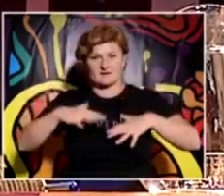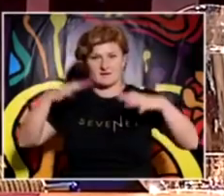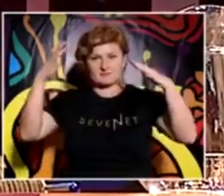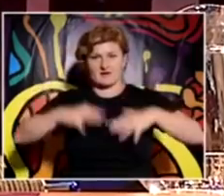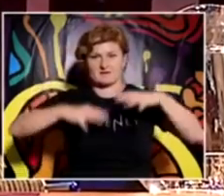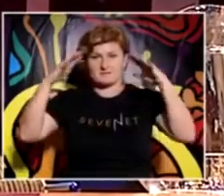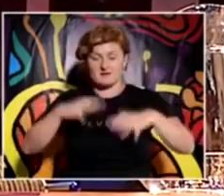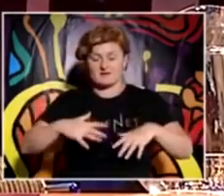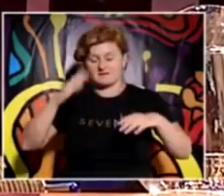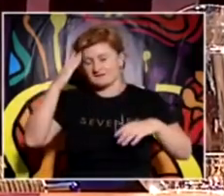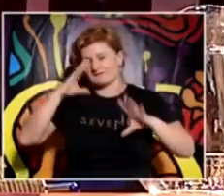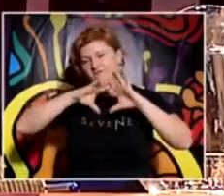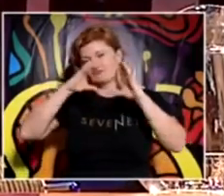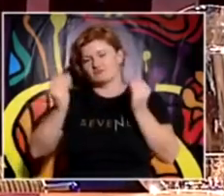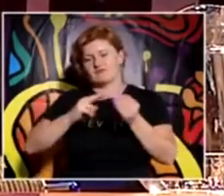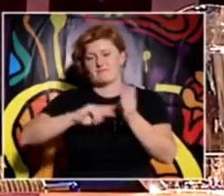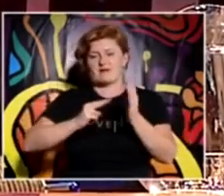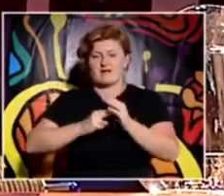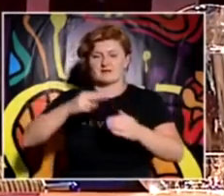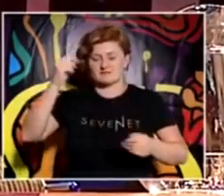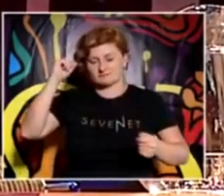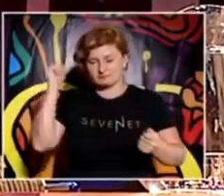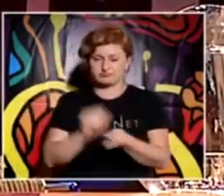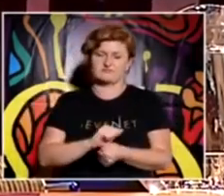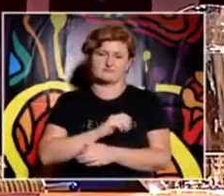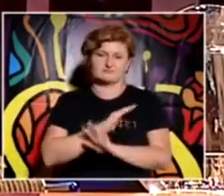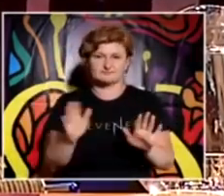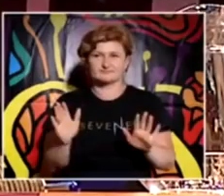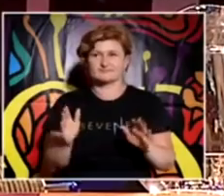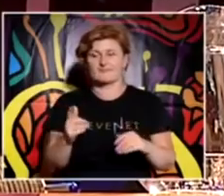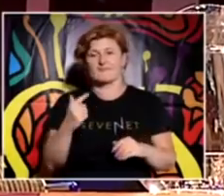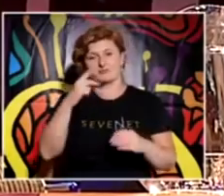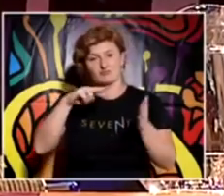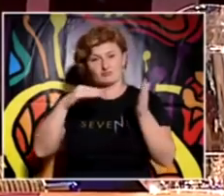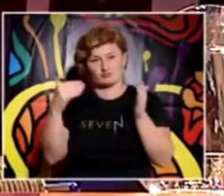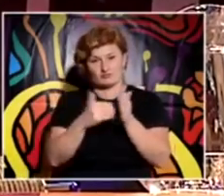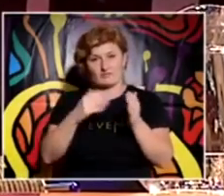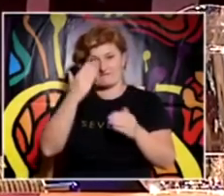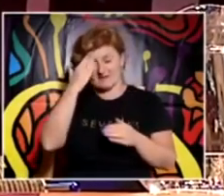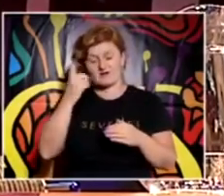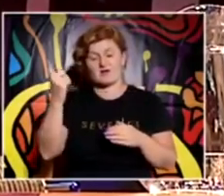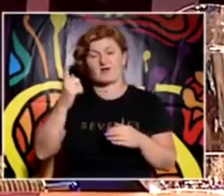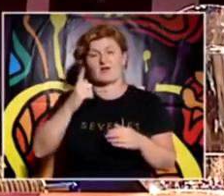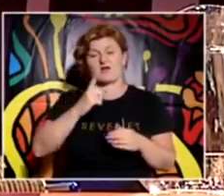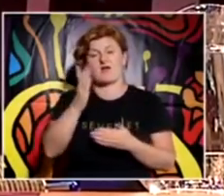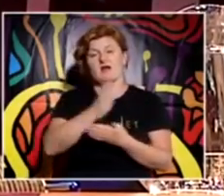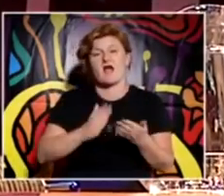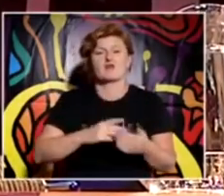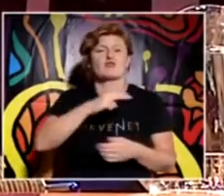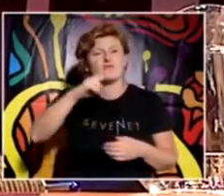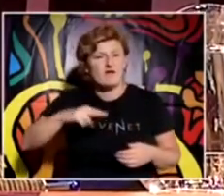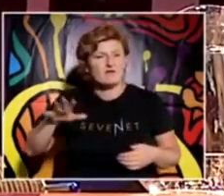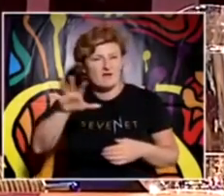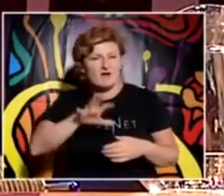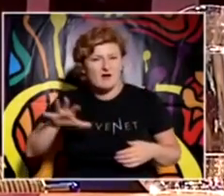plany popłynęły razem z nim. Trzeba wiedzieć, że w Norwegii, w ogóle w krajach skandynawskich, często nie jest pytanie, czy